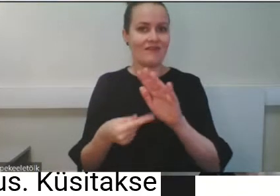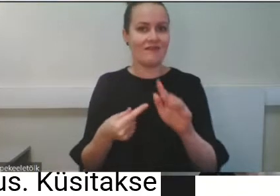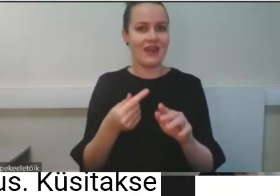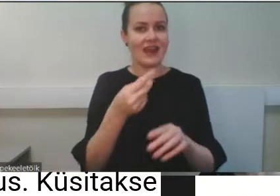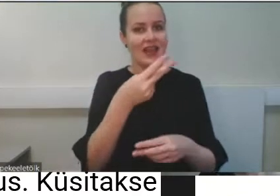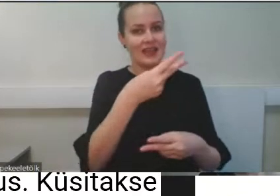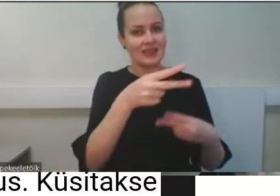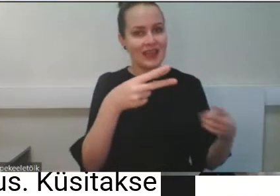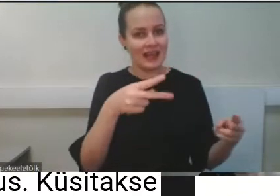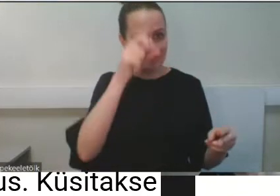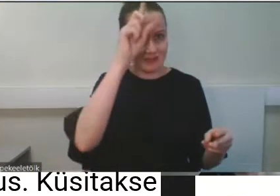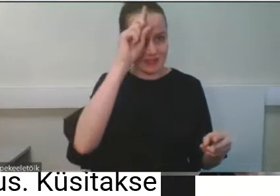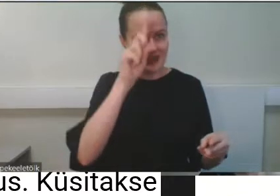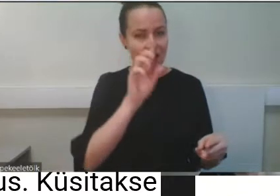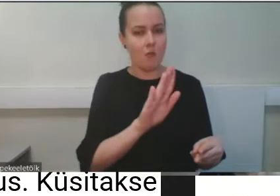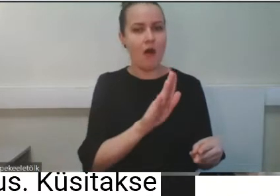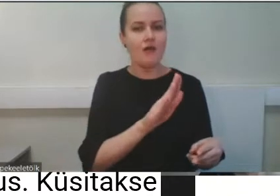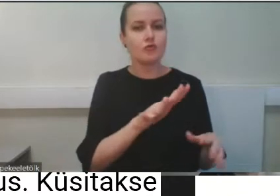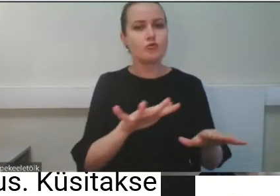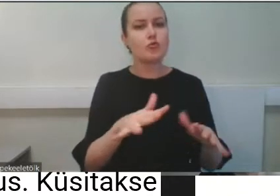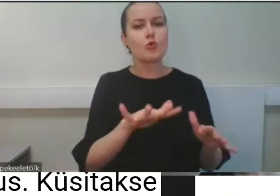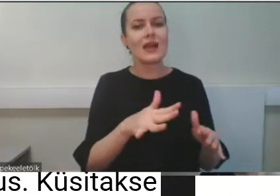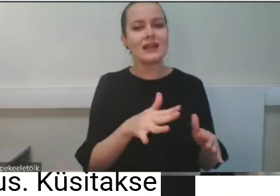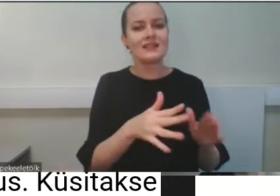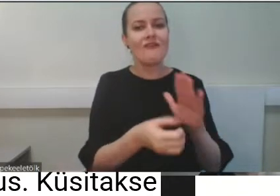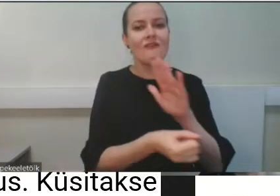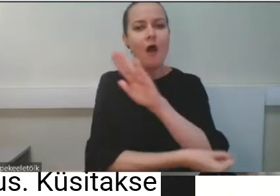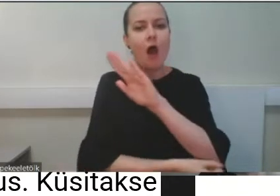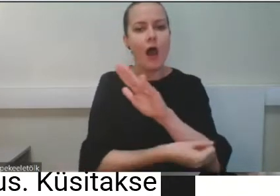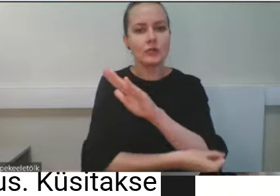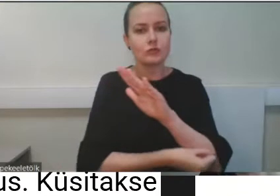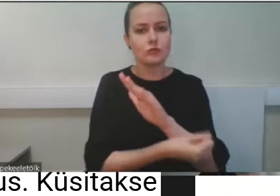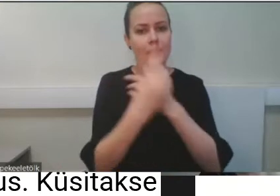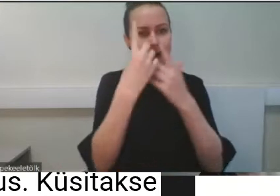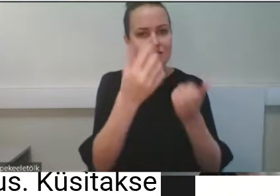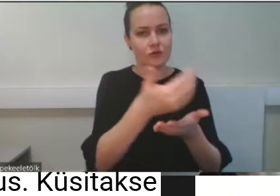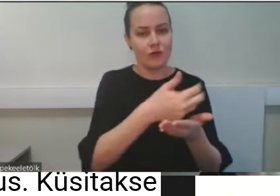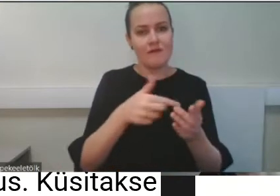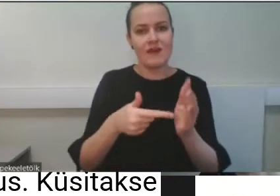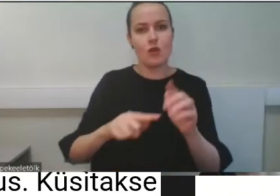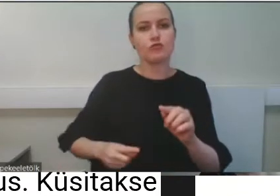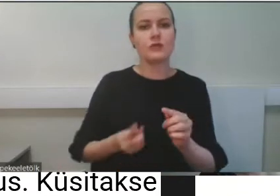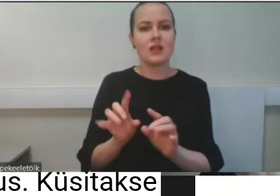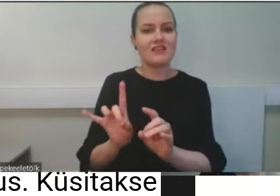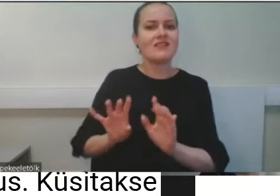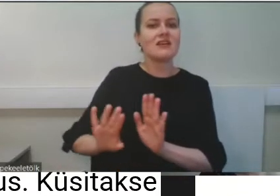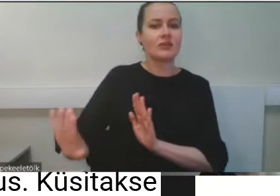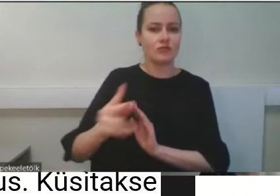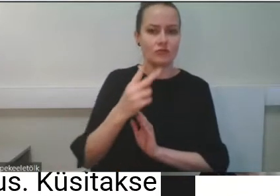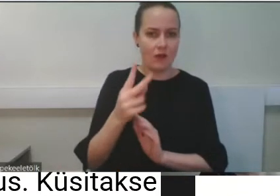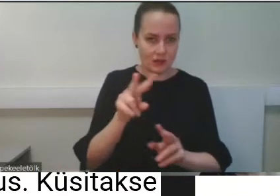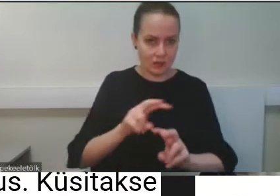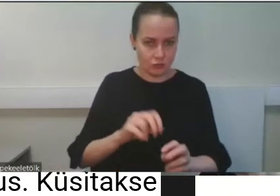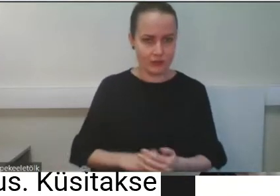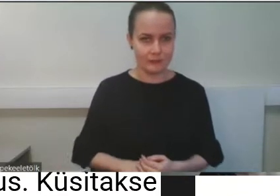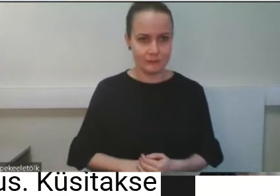peamine allikas, mille järgi Eesti kohta ja ka teistes riikides suhtelise vaesuse infot avaldatakse,